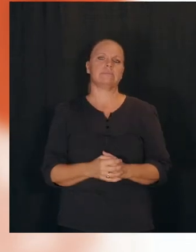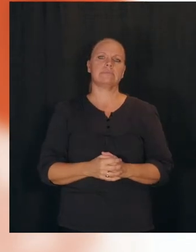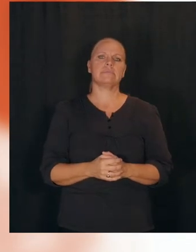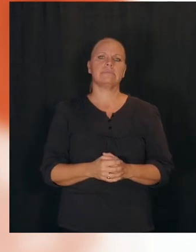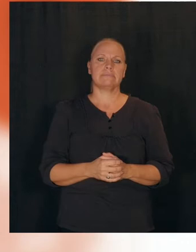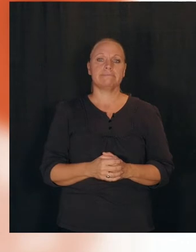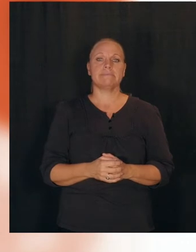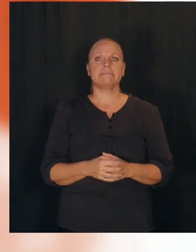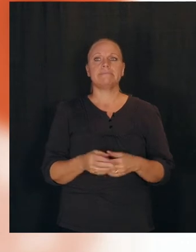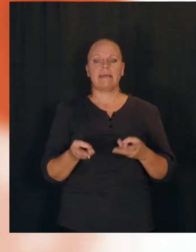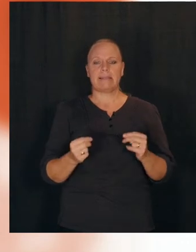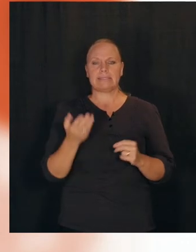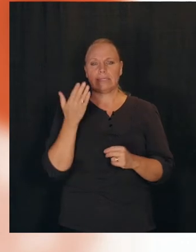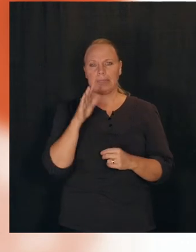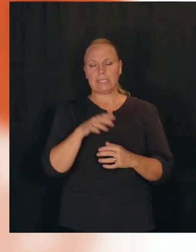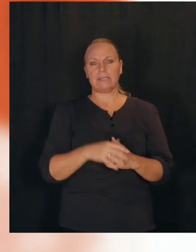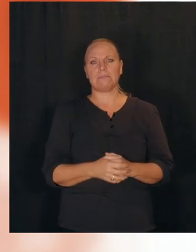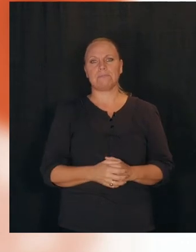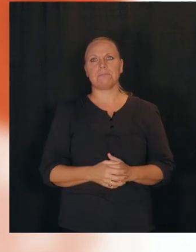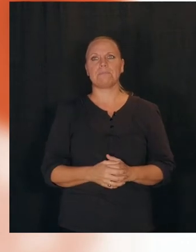Nästa.